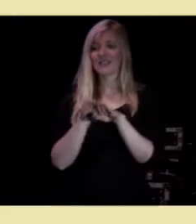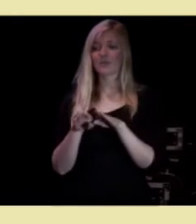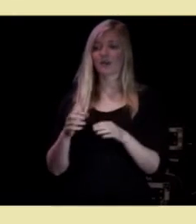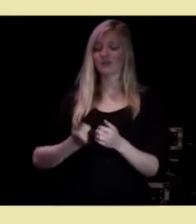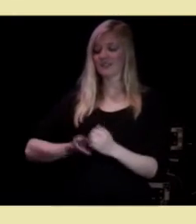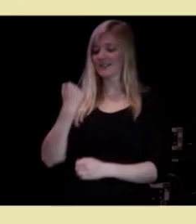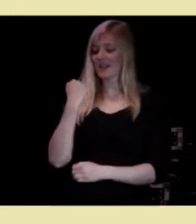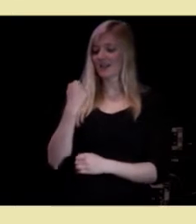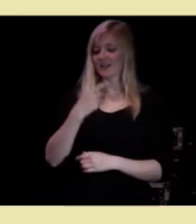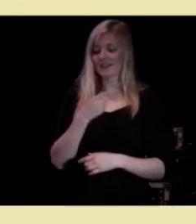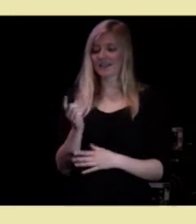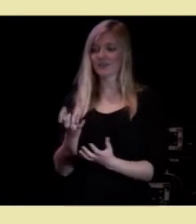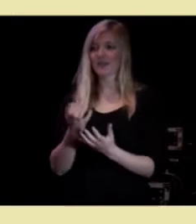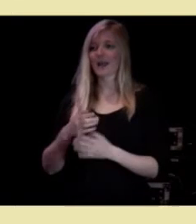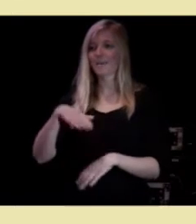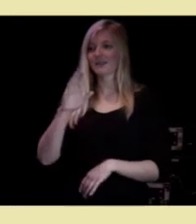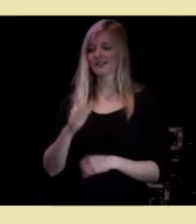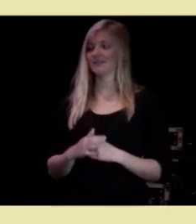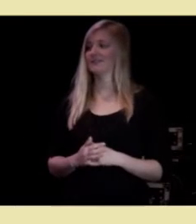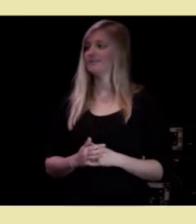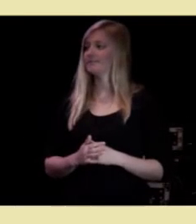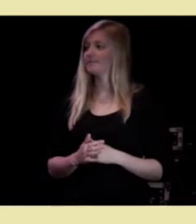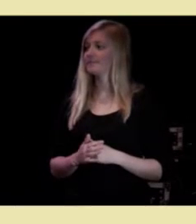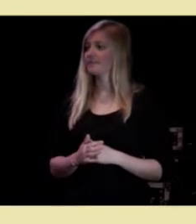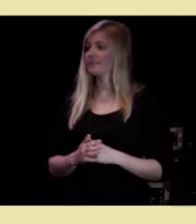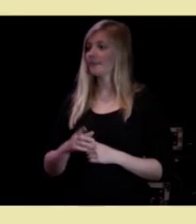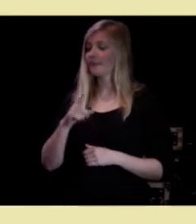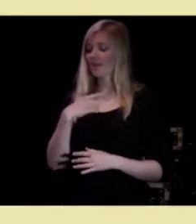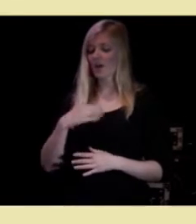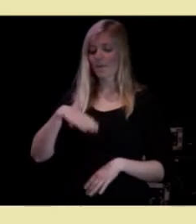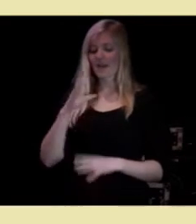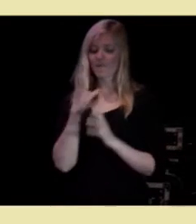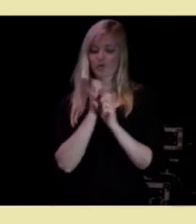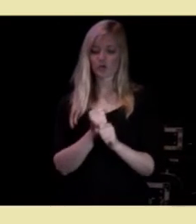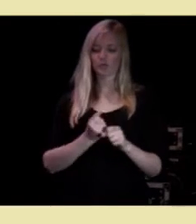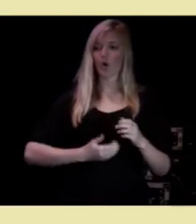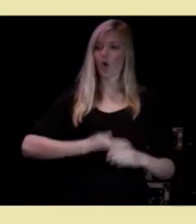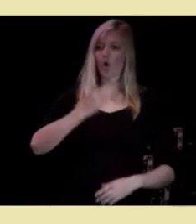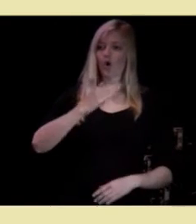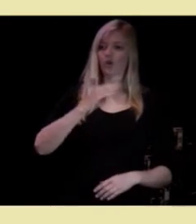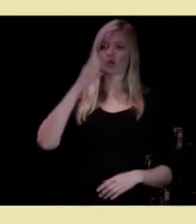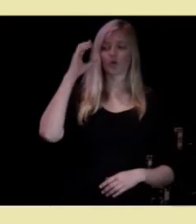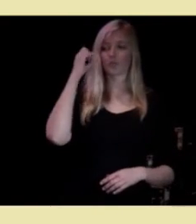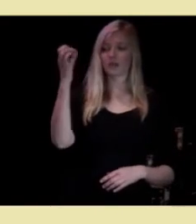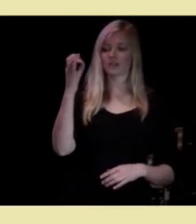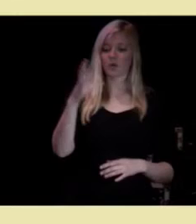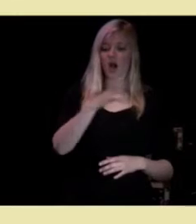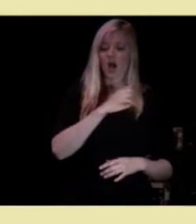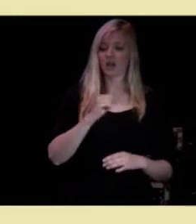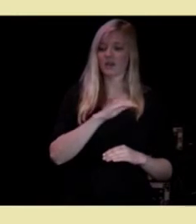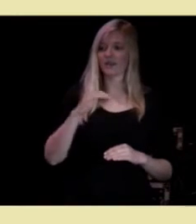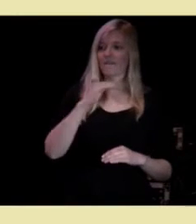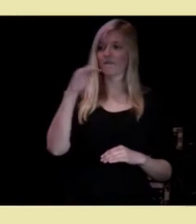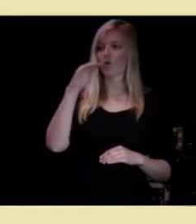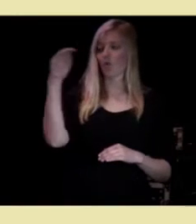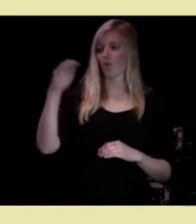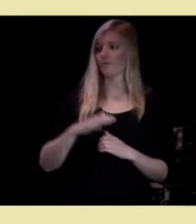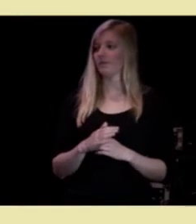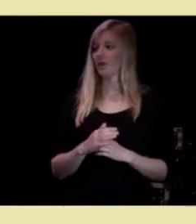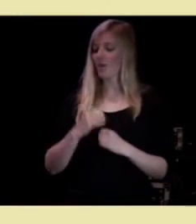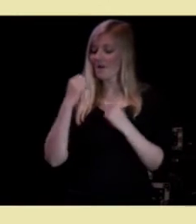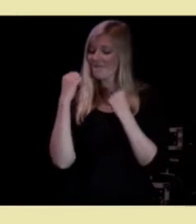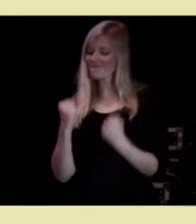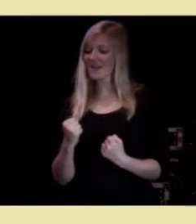for dem som trenger det mest. Vi ønsker fokus på økt kompetanse på alle nivå, men med vekt